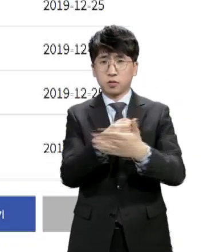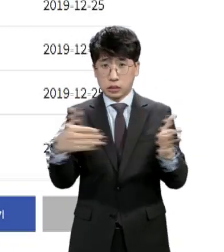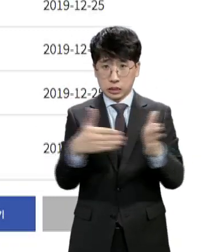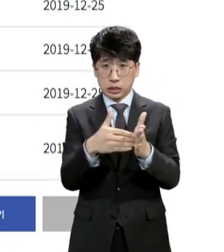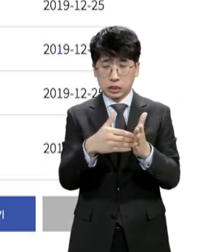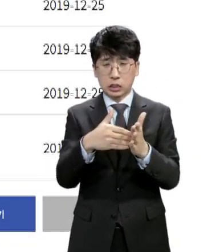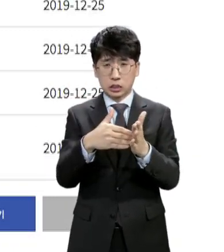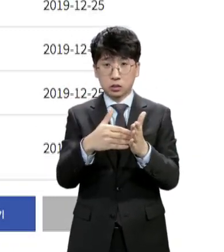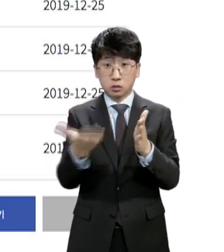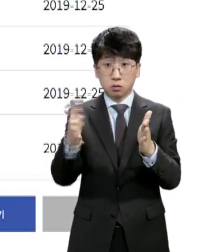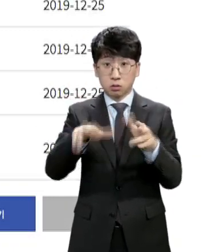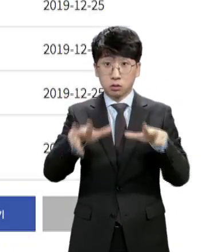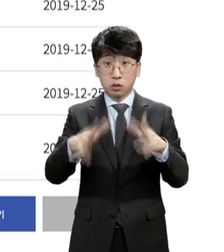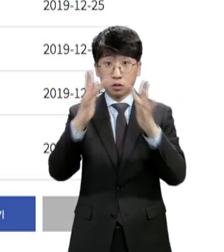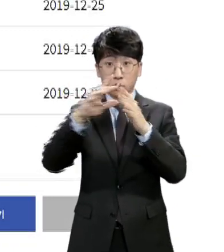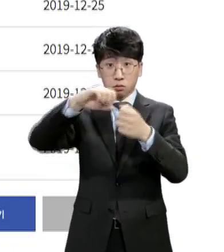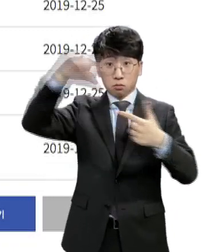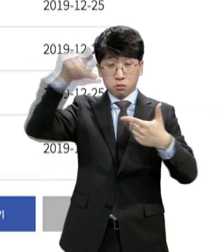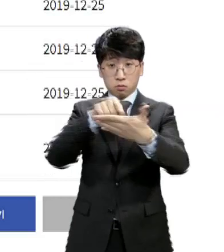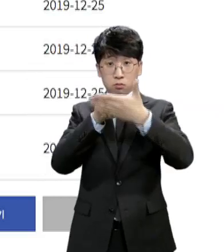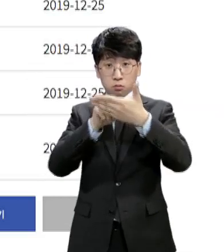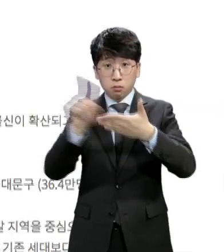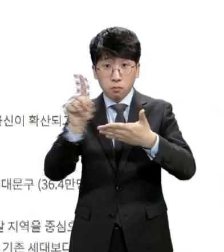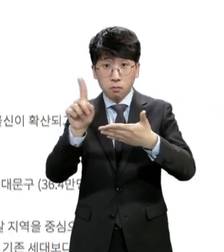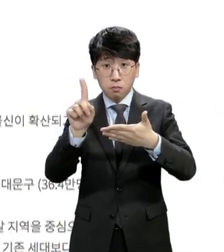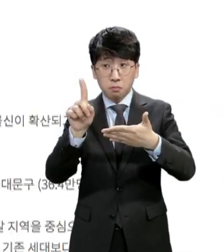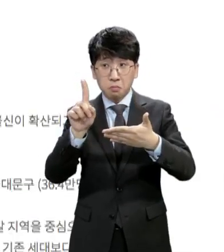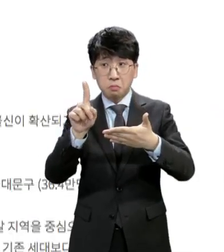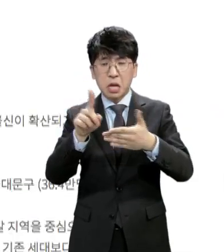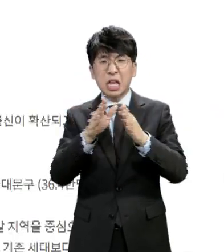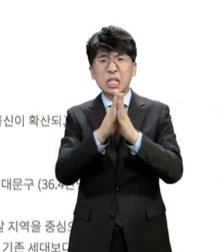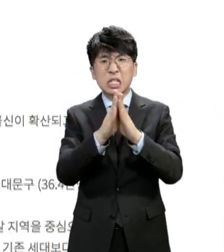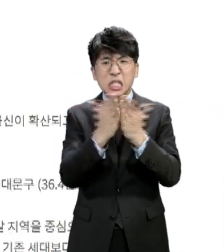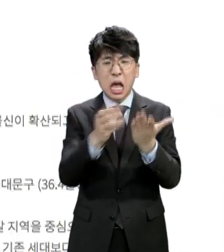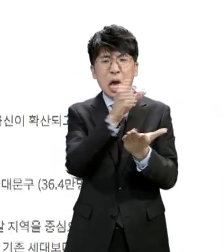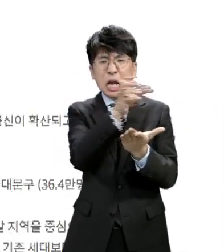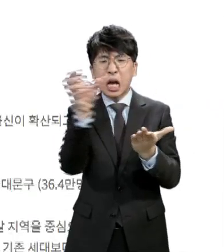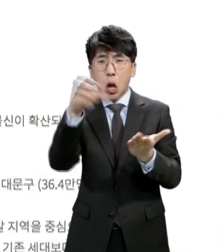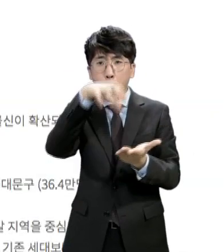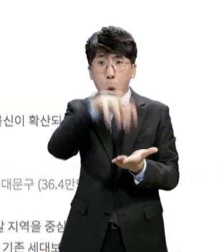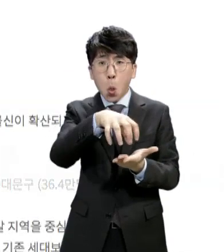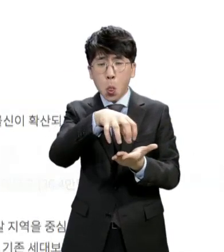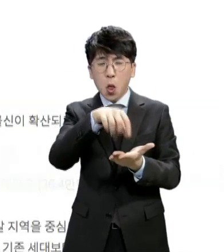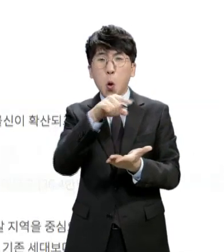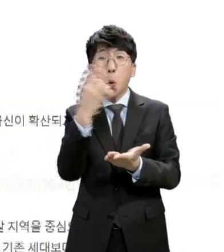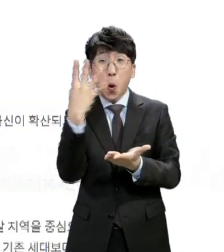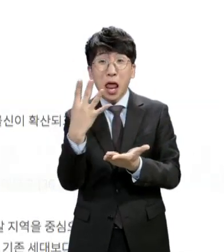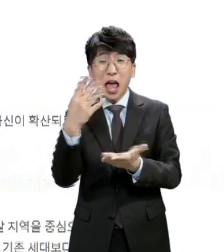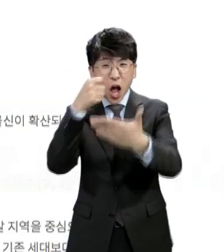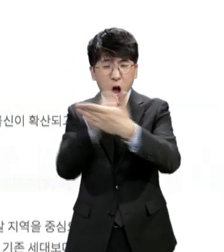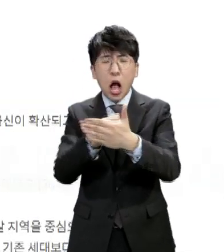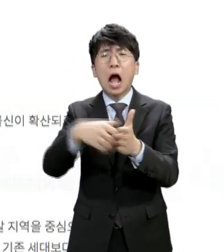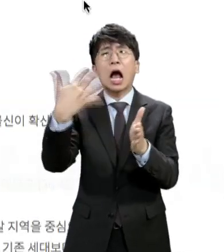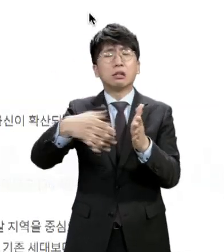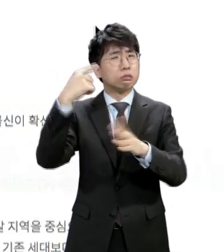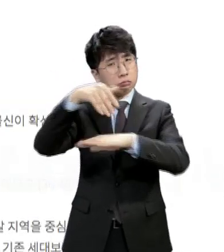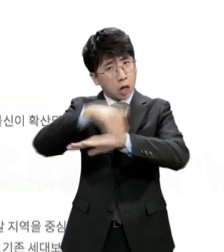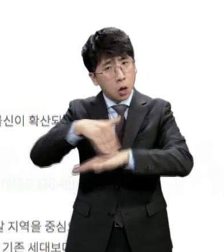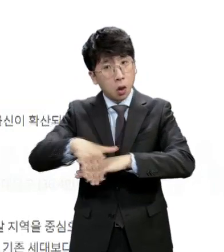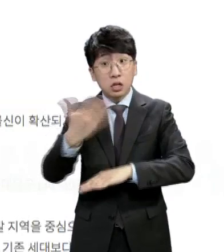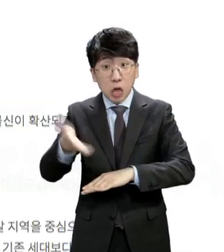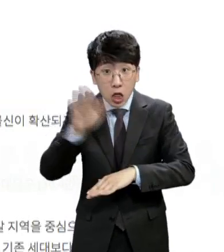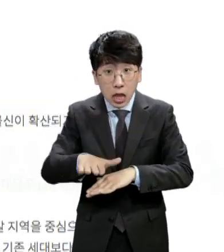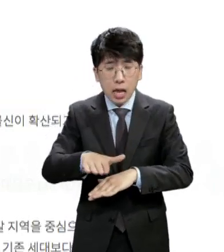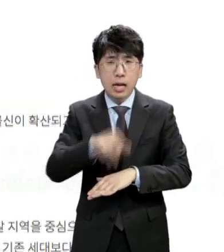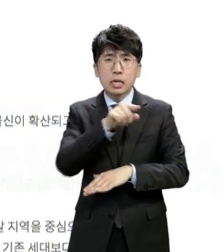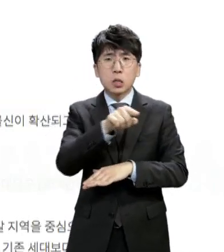지났지만 구청 홈페이지에는 계획뿐인 도서관을 왜 유치 확정으로 발표했냐며 고등학교 건립을